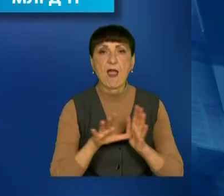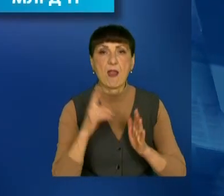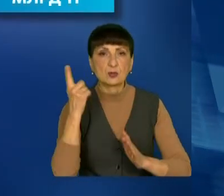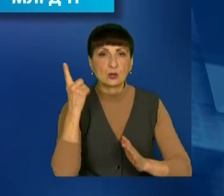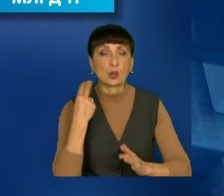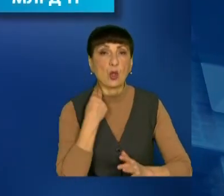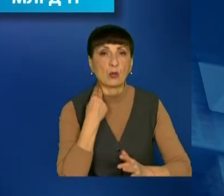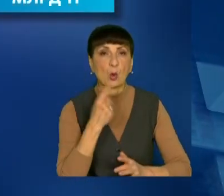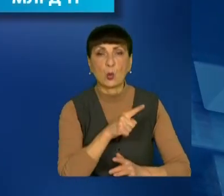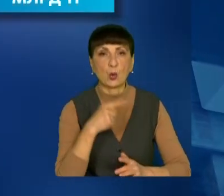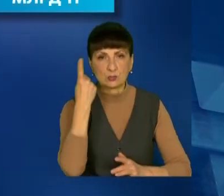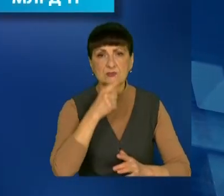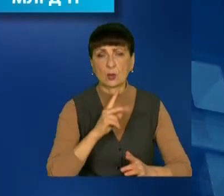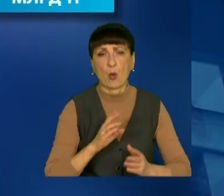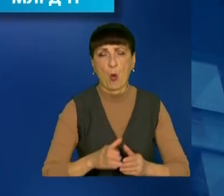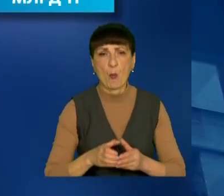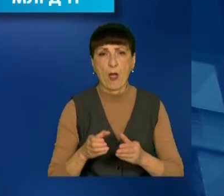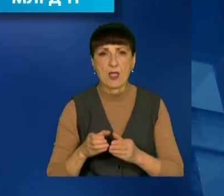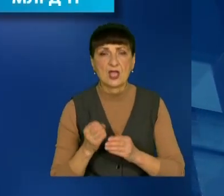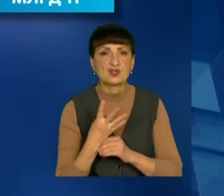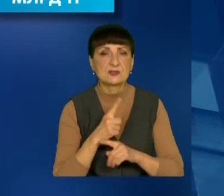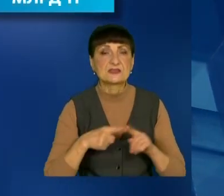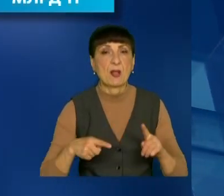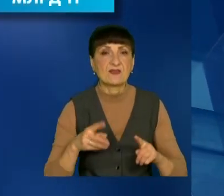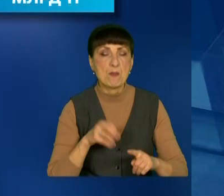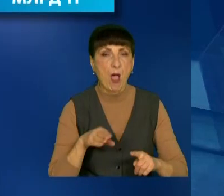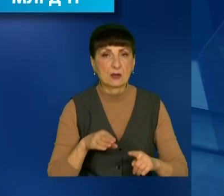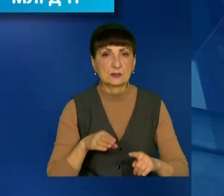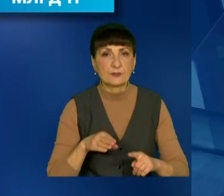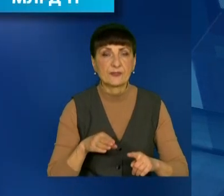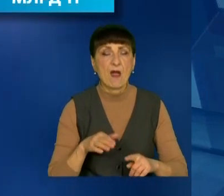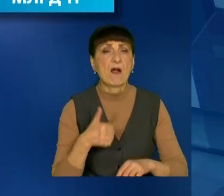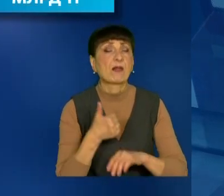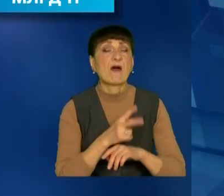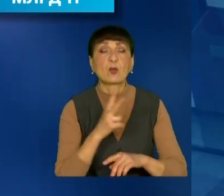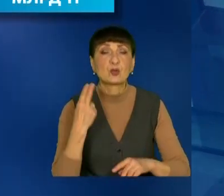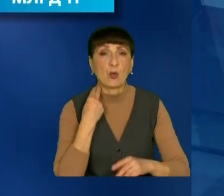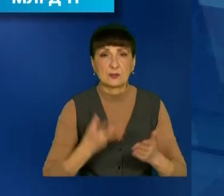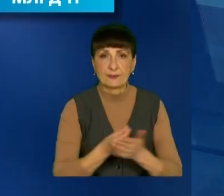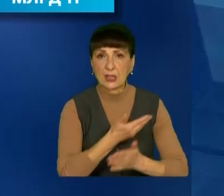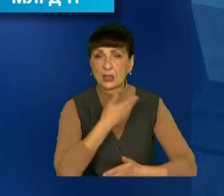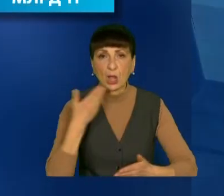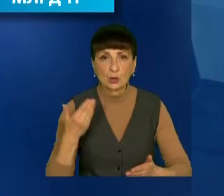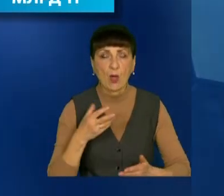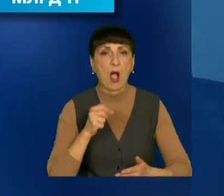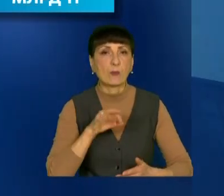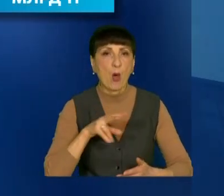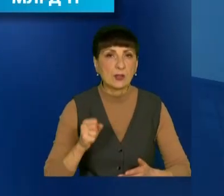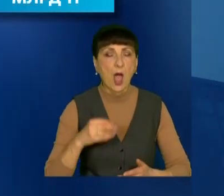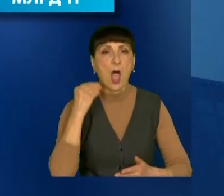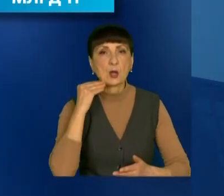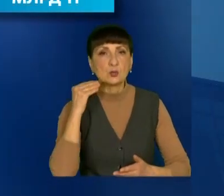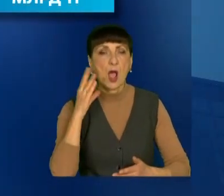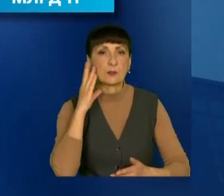электроэнергию долг у юрлиц составил 14,5 миллиардов тенге. В лидерах рейтинга неплательщиков – Акмолинская, Актюбинская